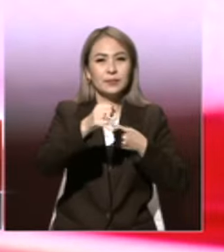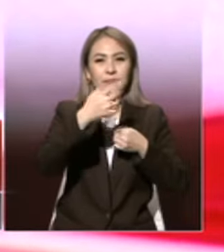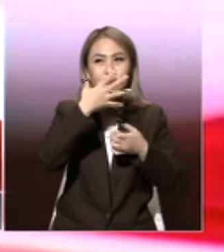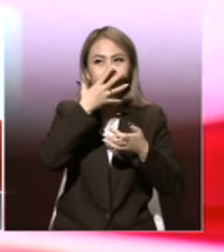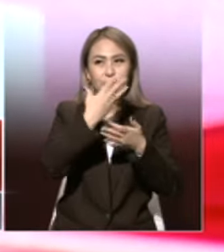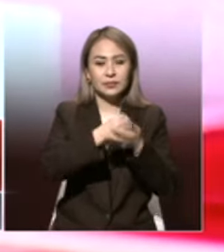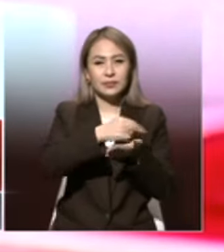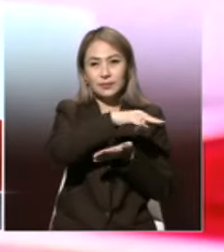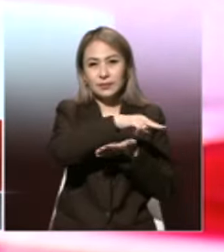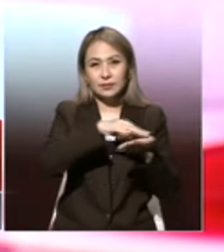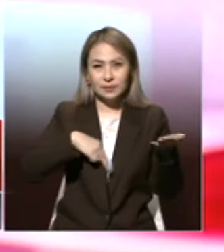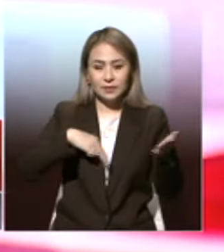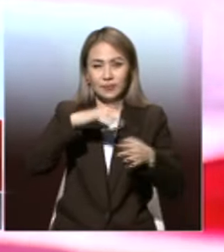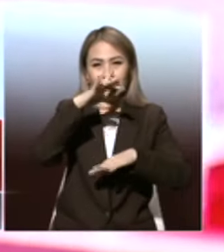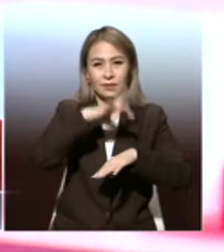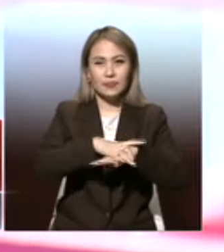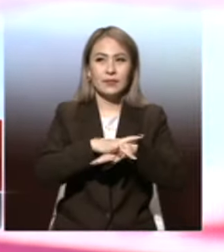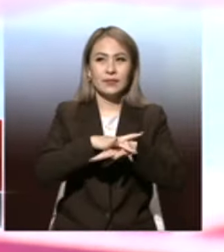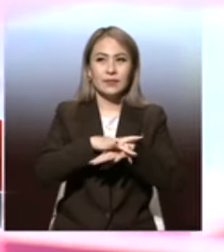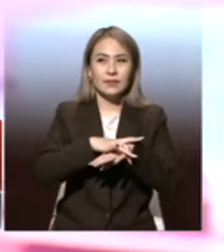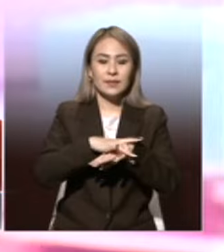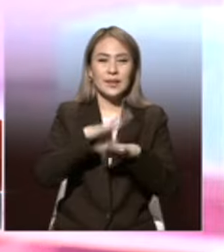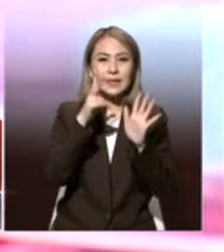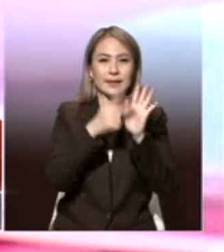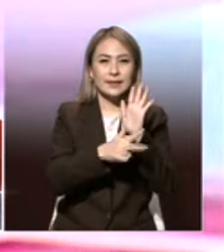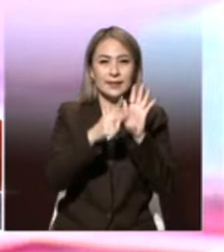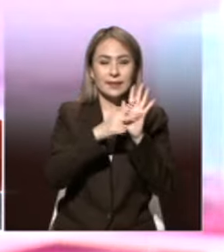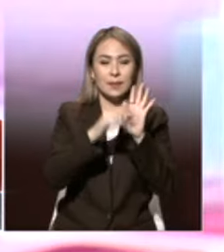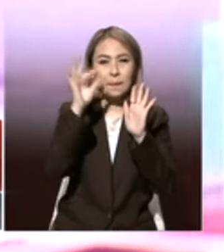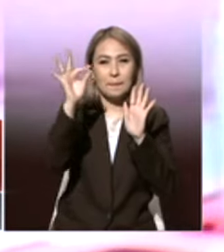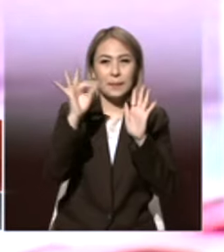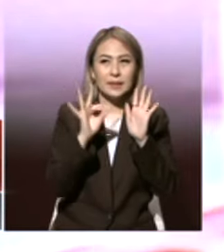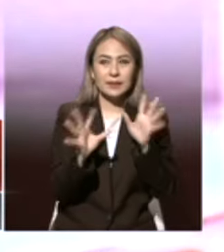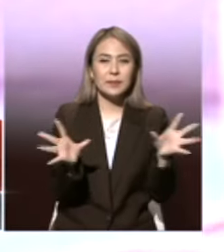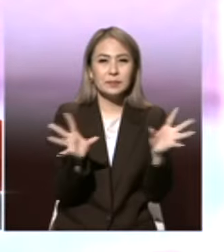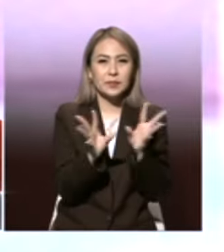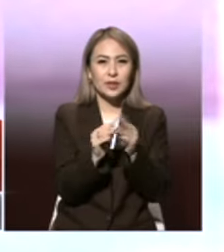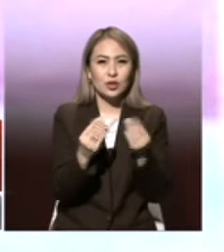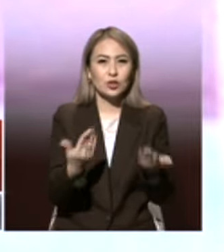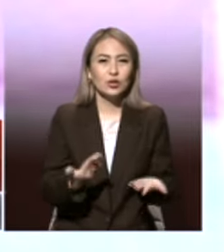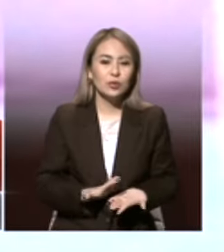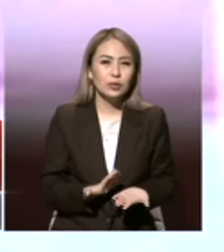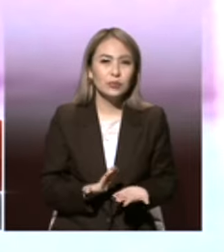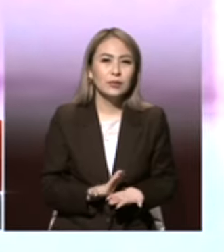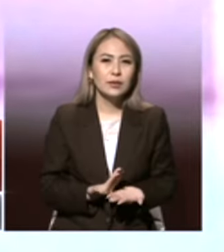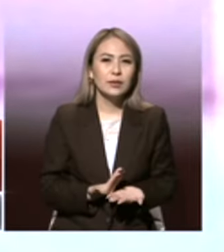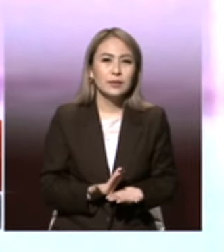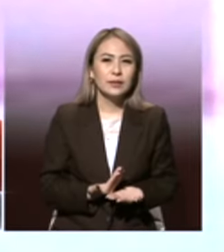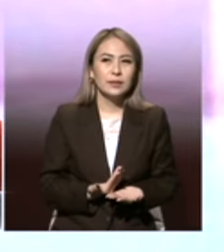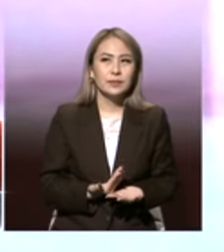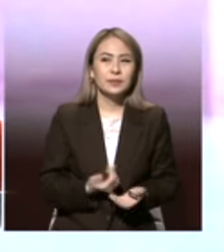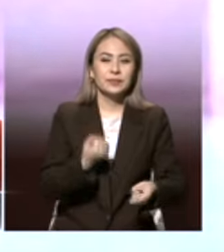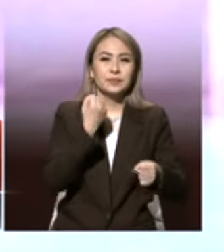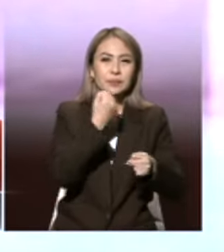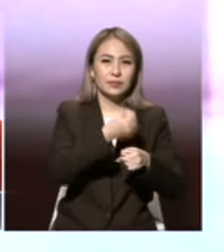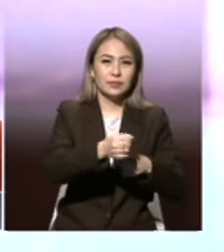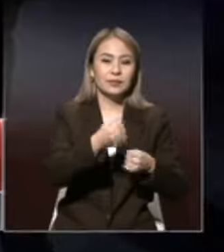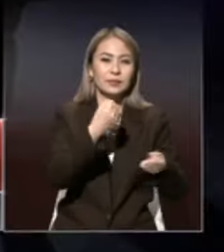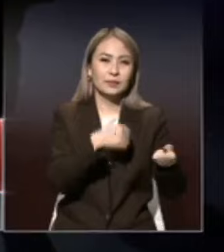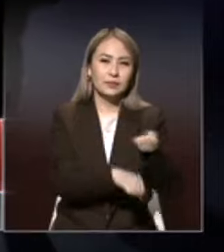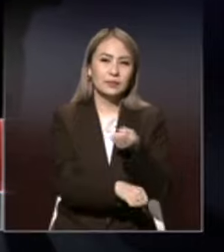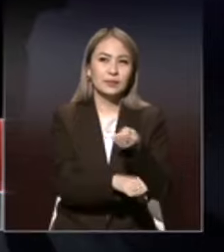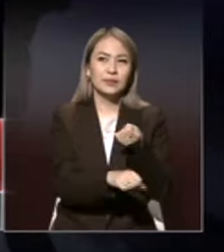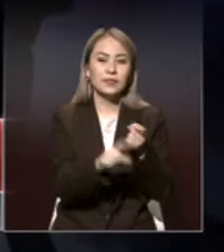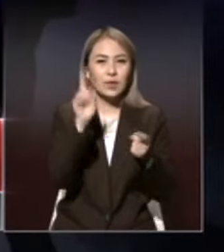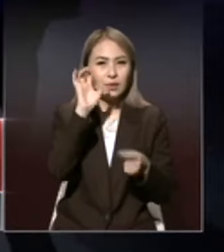келіп тіркелетін фактілер жаңа 80%-дан астамы. Бәрі бірге жүреді дейсіз ғой, бірі жеке-жеке емес. 80%-дан астамы физикалық зорлық-зомбылық болады.